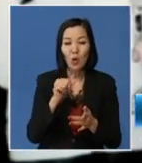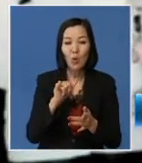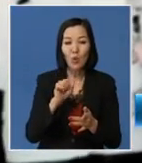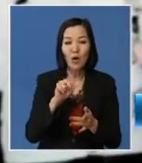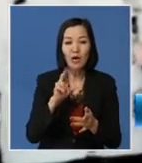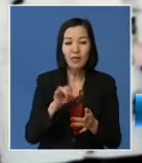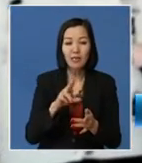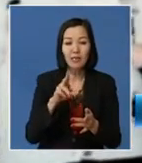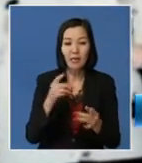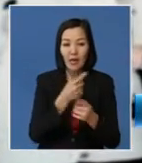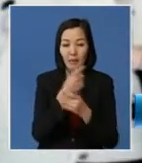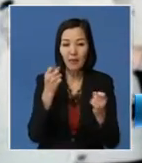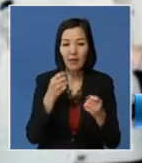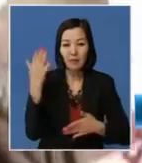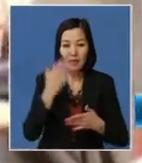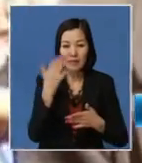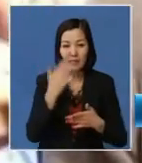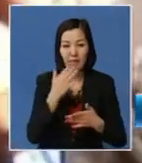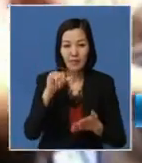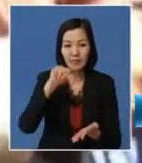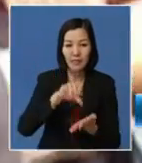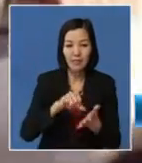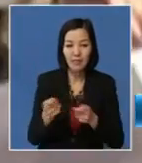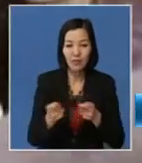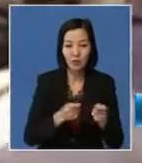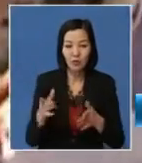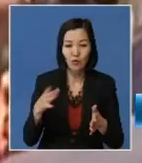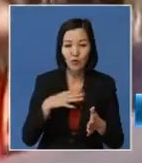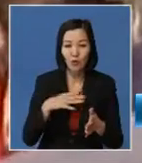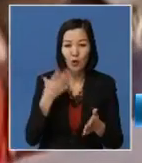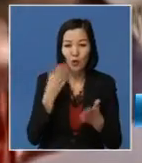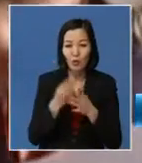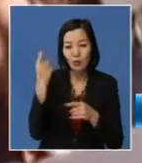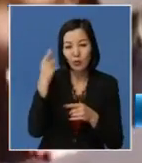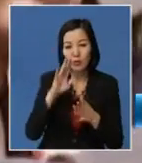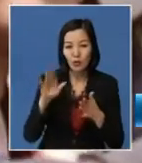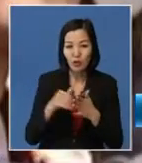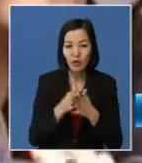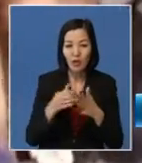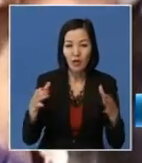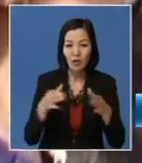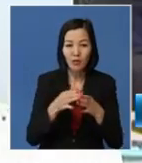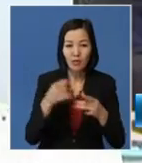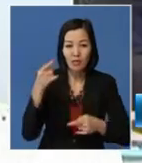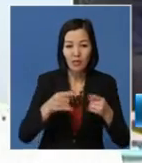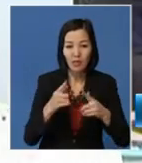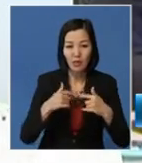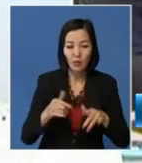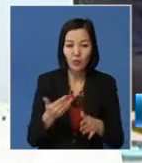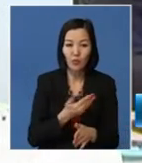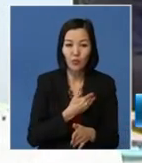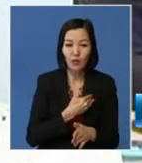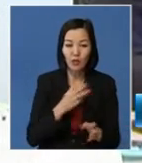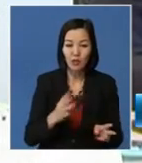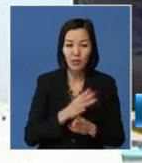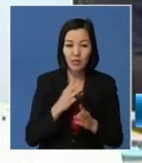бағдарламасы шығуына ұйытқы болады. Жаңа кәсіби телеарна қажеттілігі туралы ойда оған осы жылдарда келіпті. Бір өкінішісі, дәл